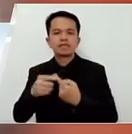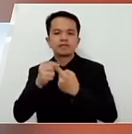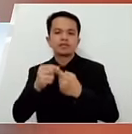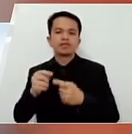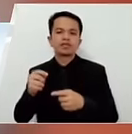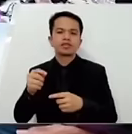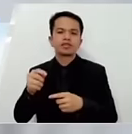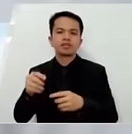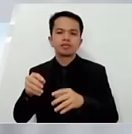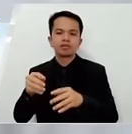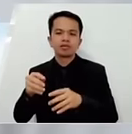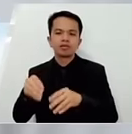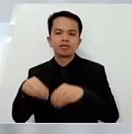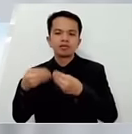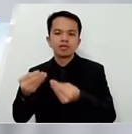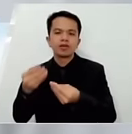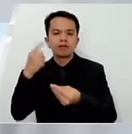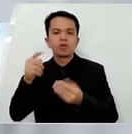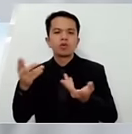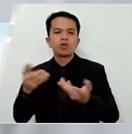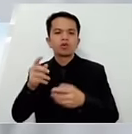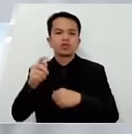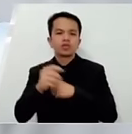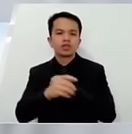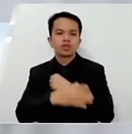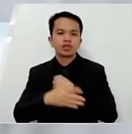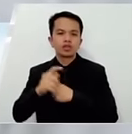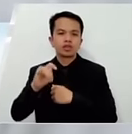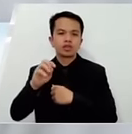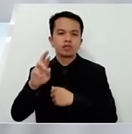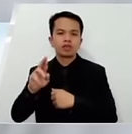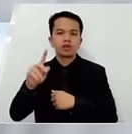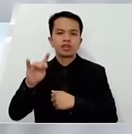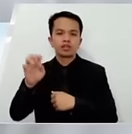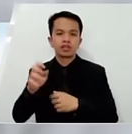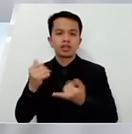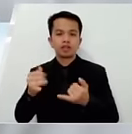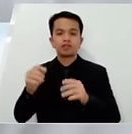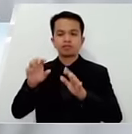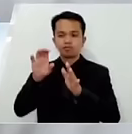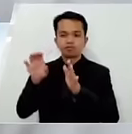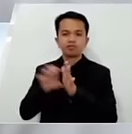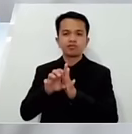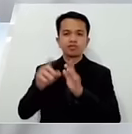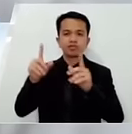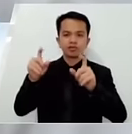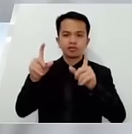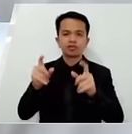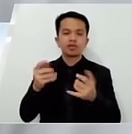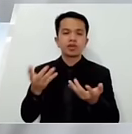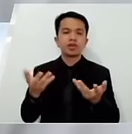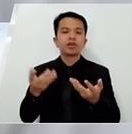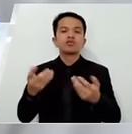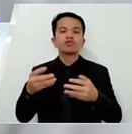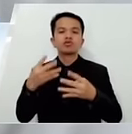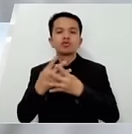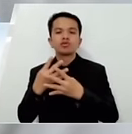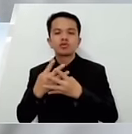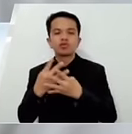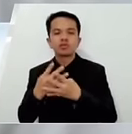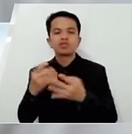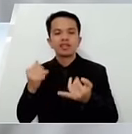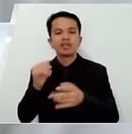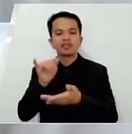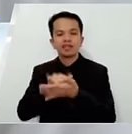sa Timor-Leste. Sa huli ay nakunan din ng litrato ang dating mambabatas habang nakapiit sa kulungan na bantay sarado ng mga tauhan